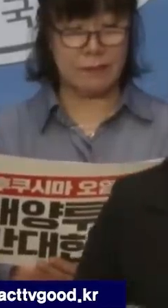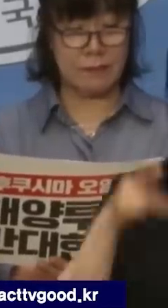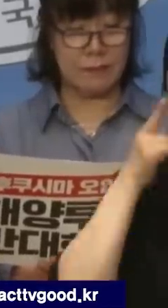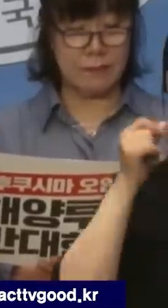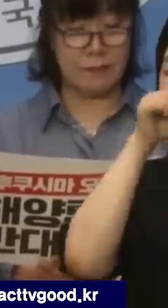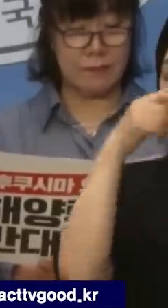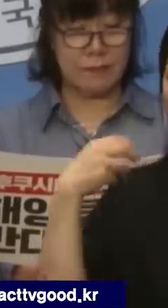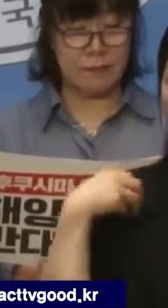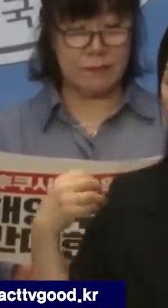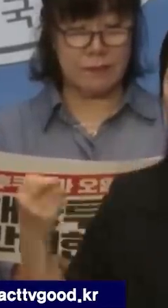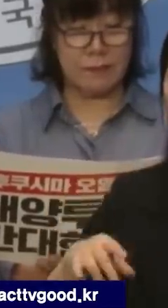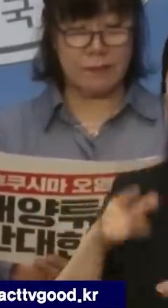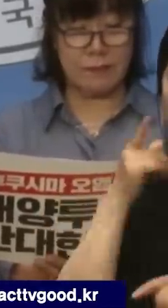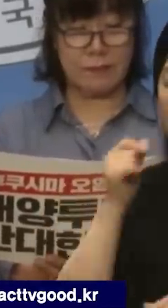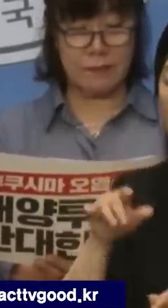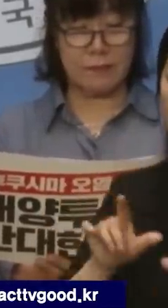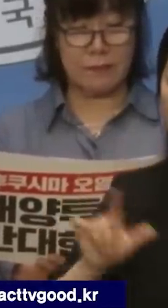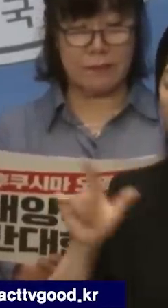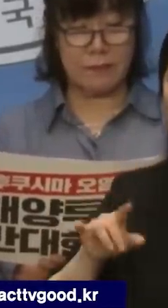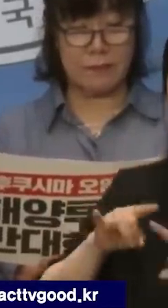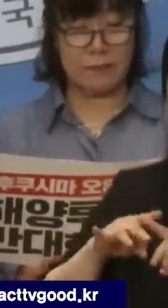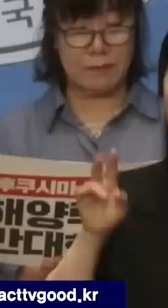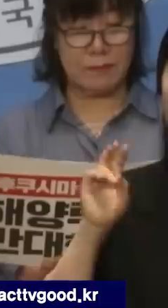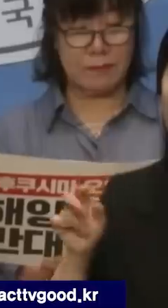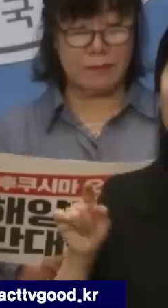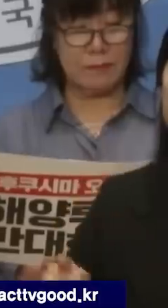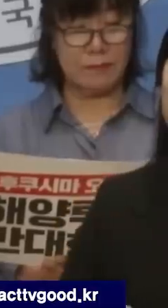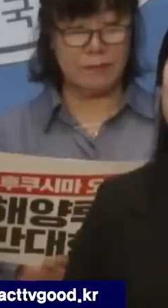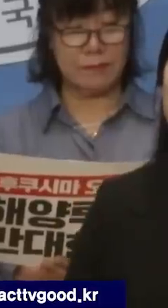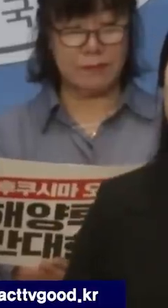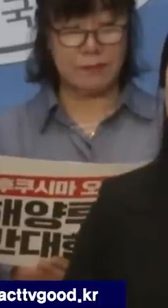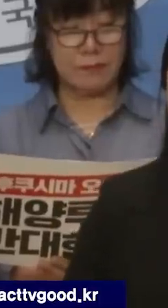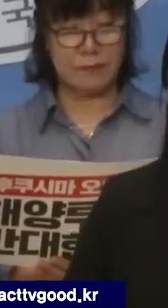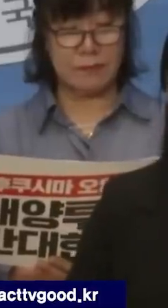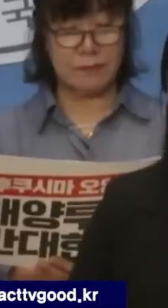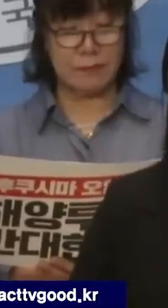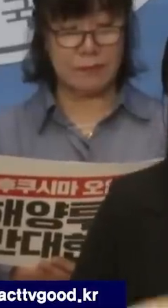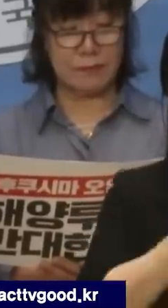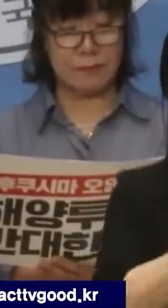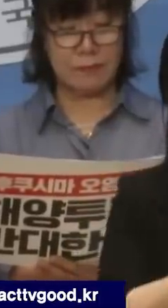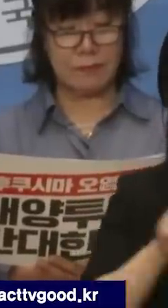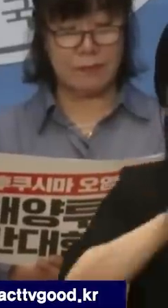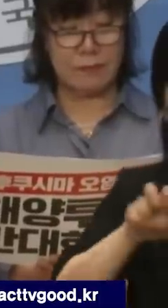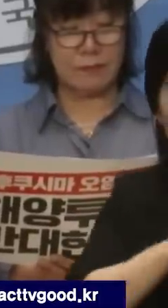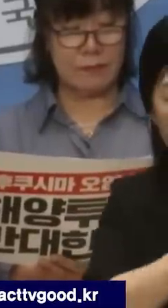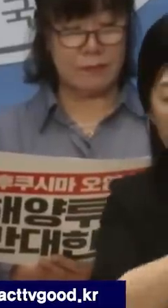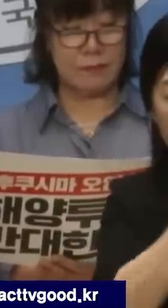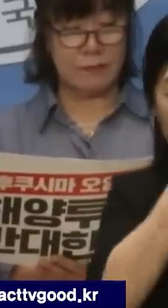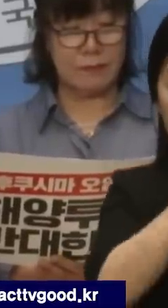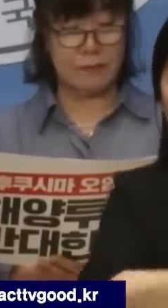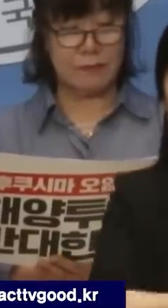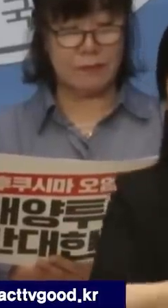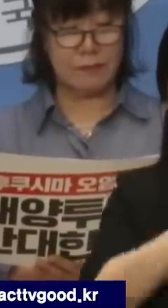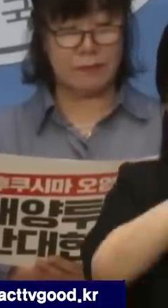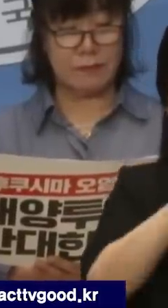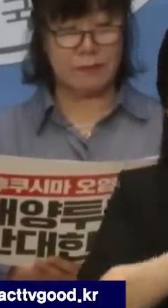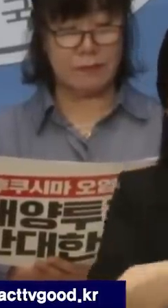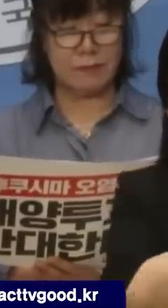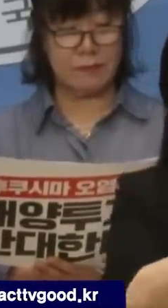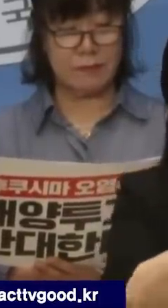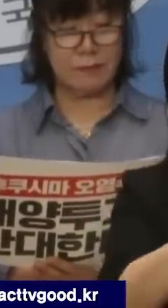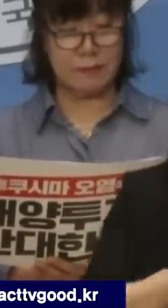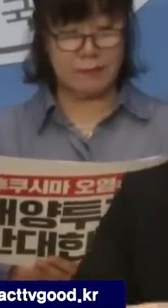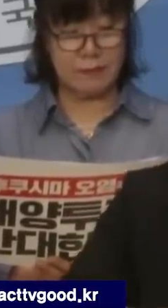정부와 도쿄전력은 64종의 방사성 핵종을 공개했다. 그러나 핵종의